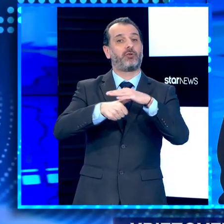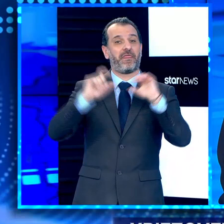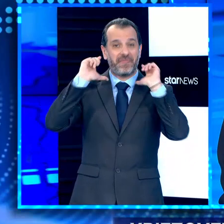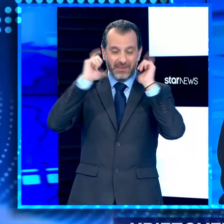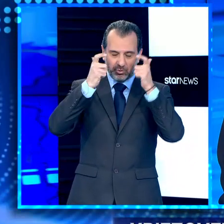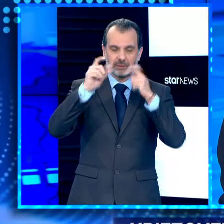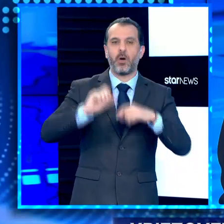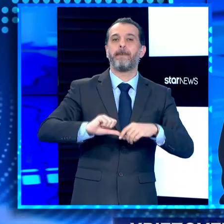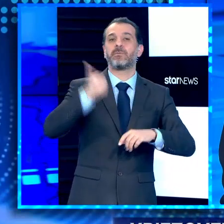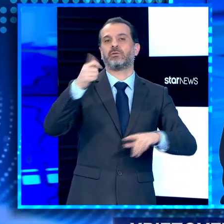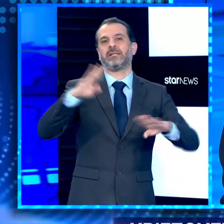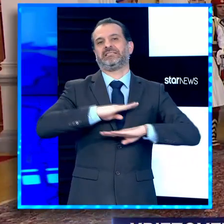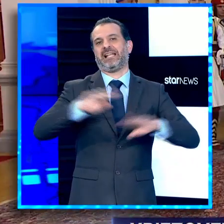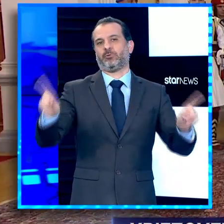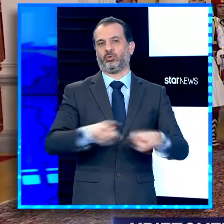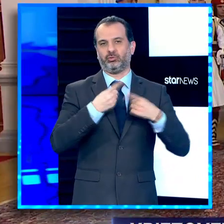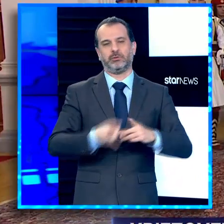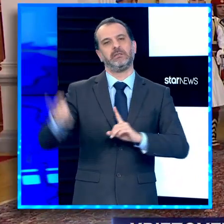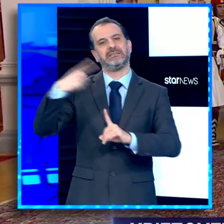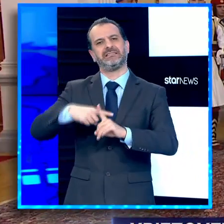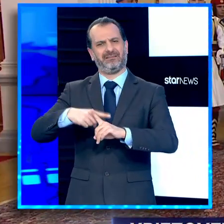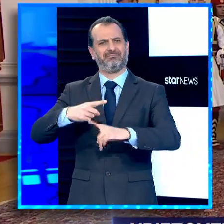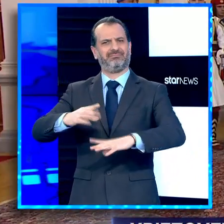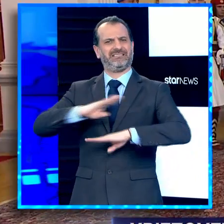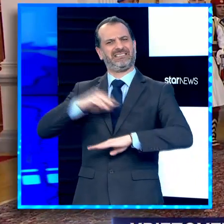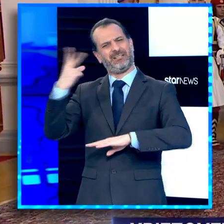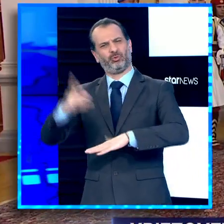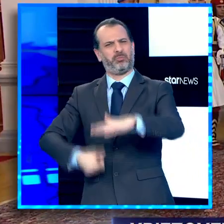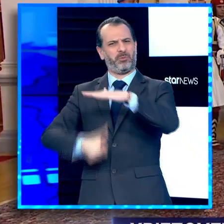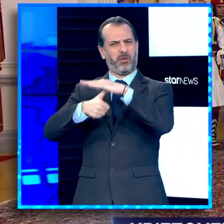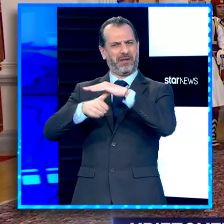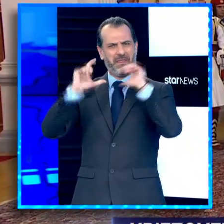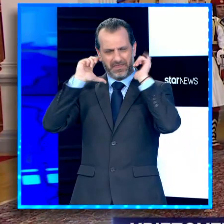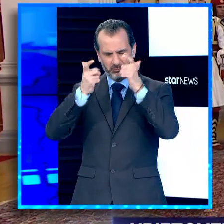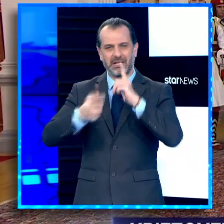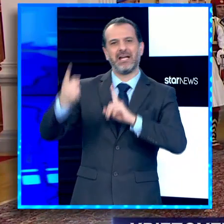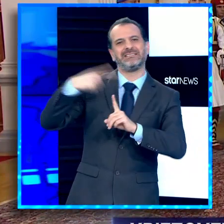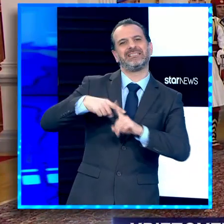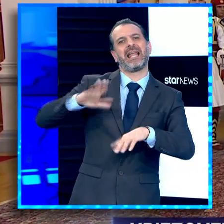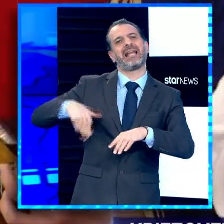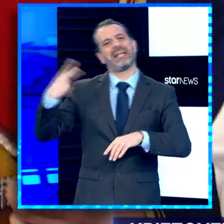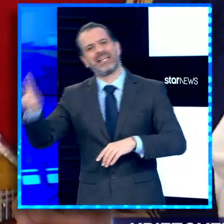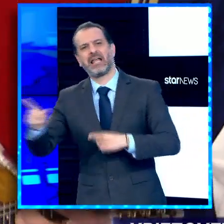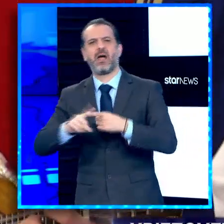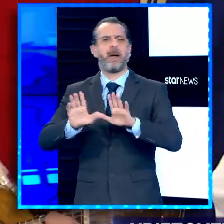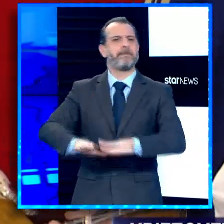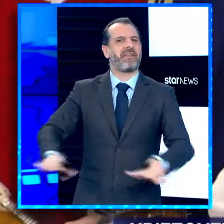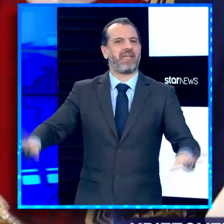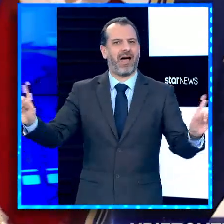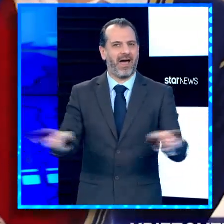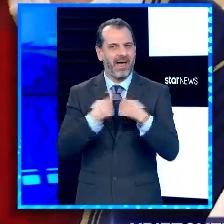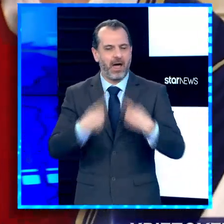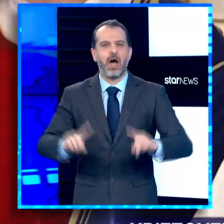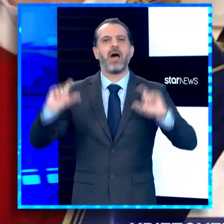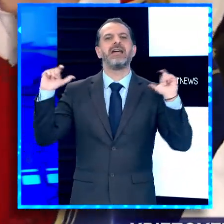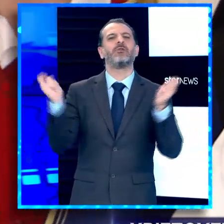από την πάντα των Ενόπλων Δυνάμεων και την Προεδρική Φρουρά και στη συνέχεια από αρκετούς άλλους, όπως οι Δρακοφόροι της Κρήτης, παιδικές χοροδίες, οικογένειες